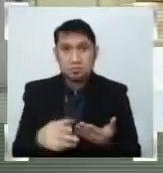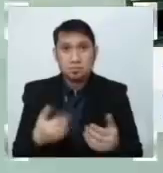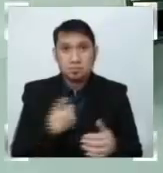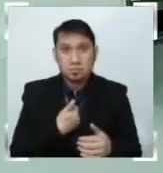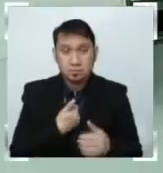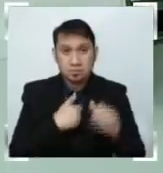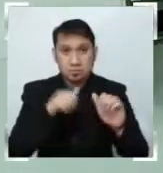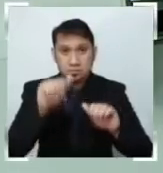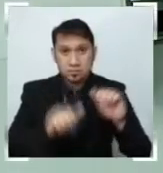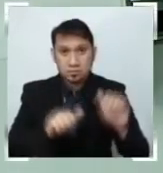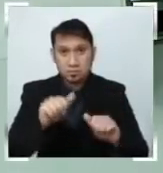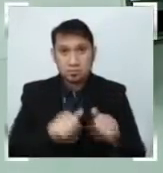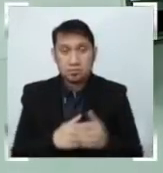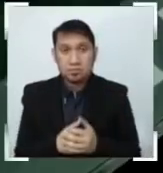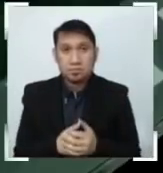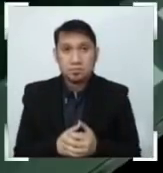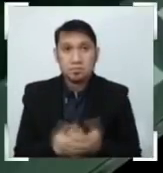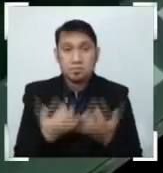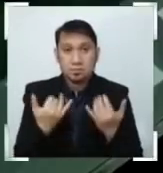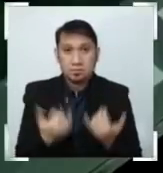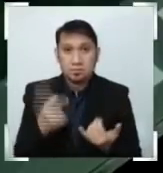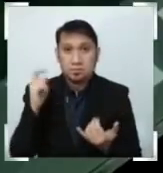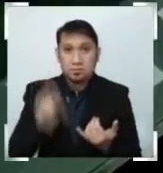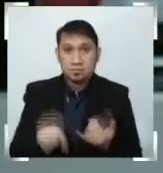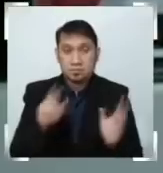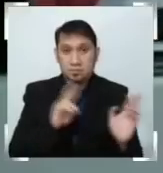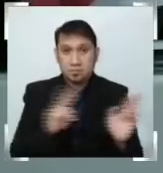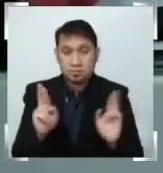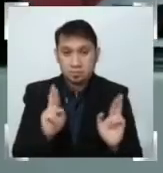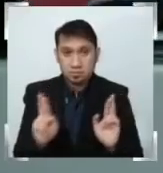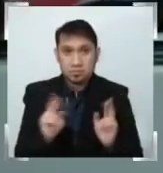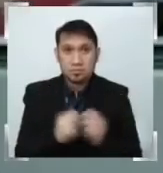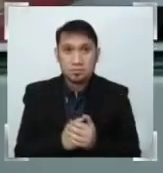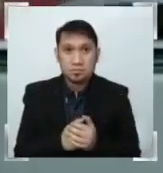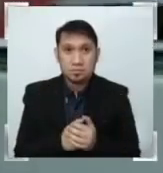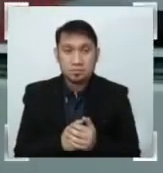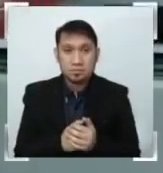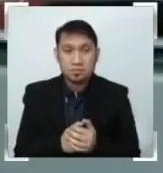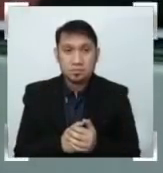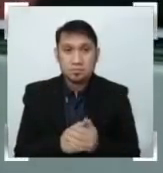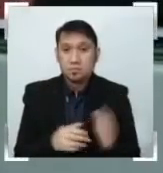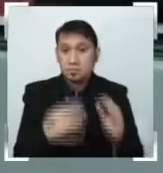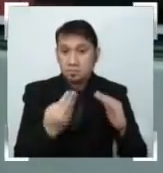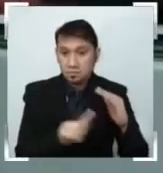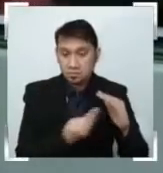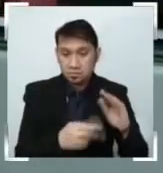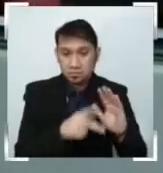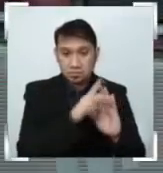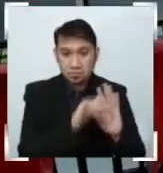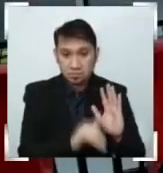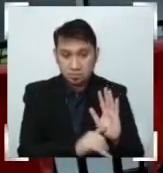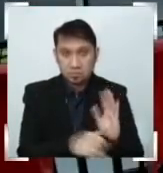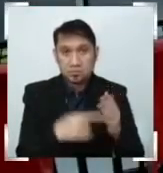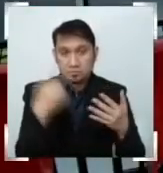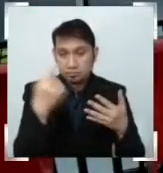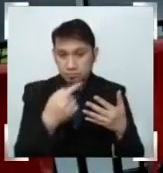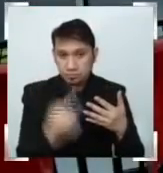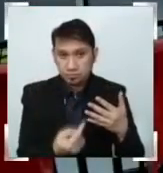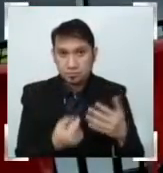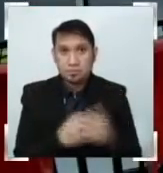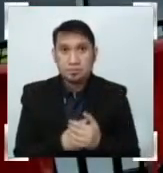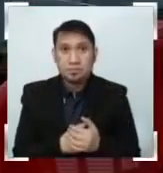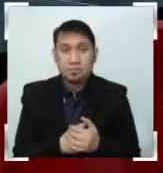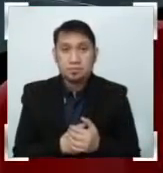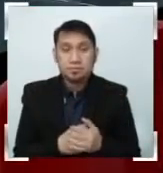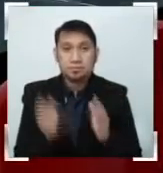paraan. Kailangan lang handa sila na maglagay ng minimum health standards, yung retrofit, doon sa mga school